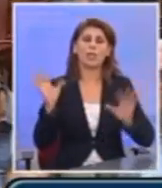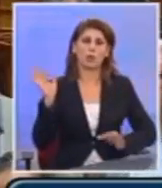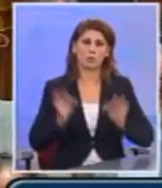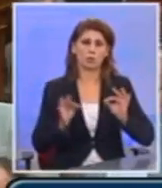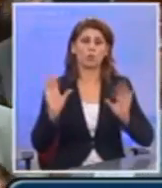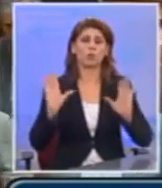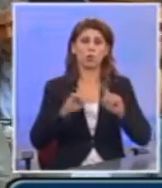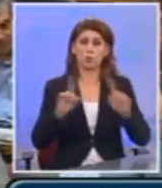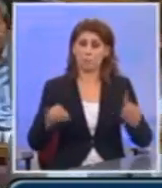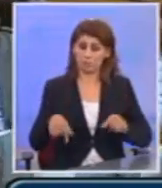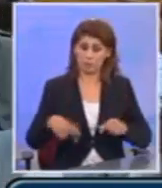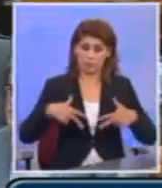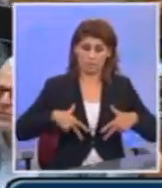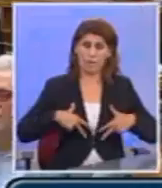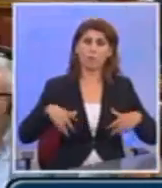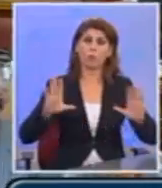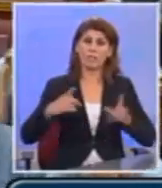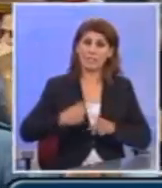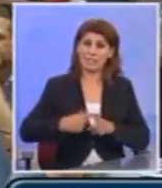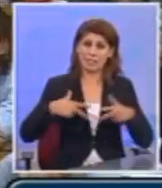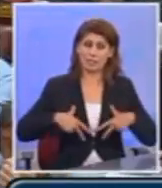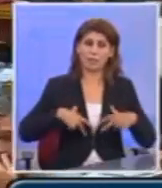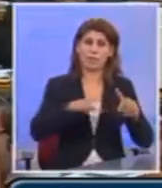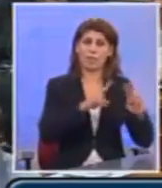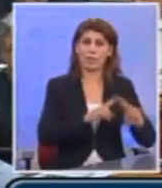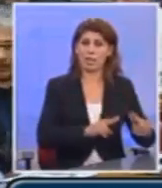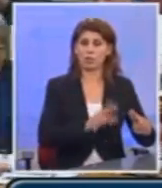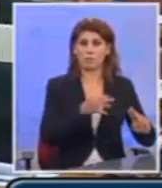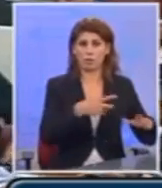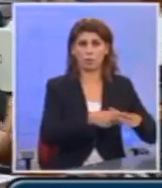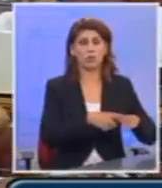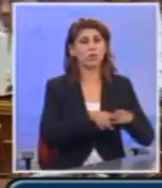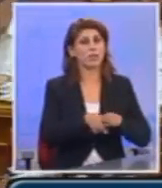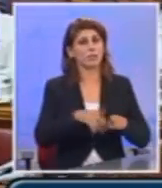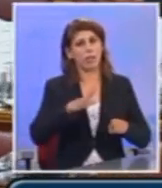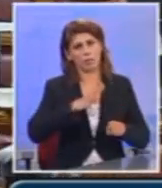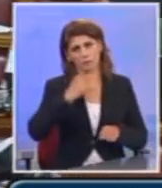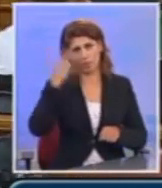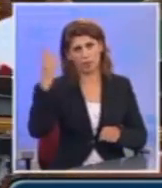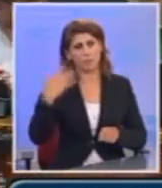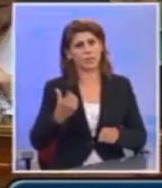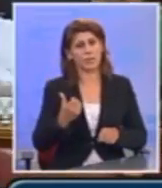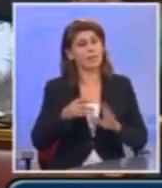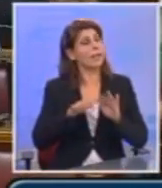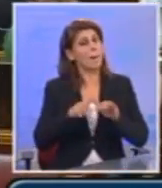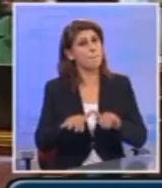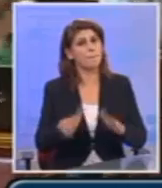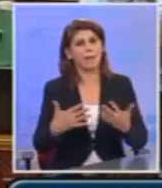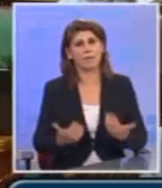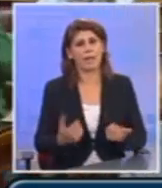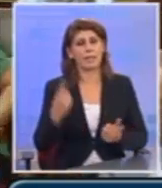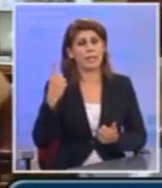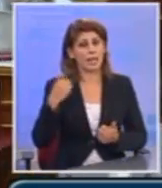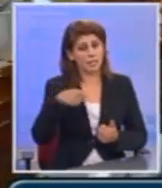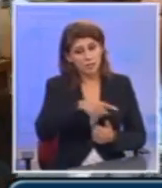πλαίσιο της ελληνικής κυβέρνησης ούτε μεταξύ της ελληνικής κυβέρνησης και του δντ όσον αφορά τα ανθρώπινα δικαιώματα και την επίπτωση που θα είχε